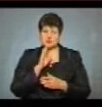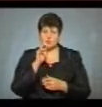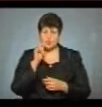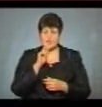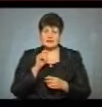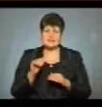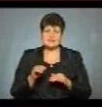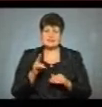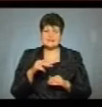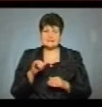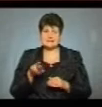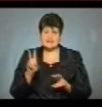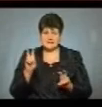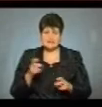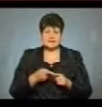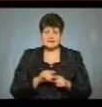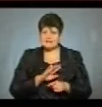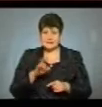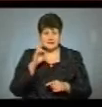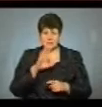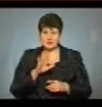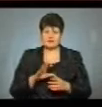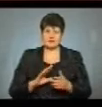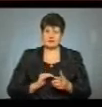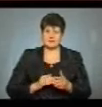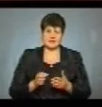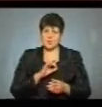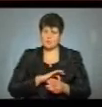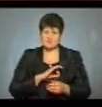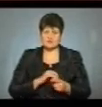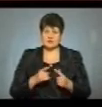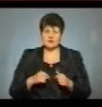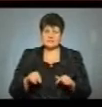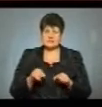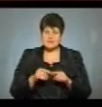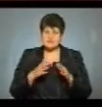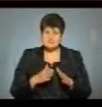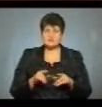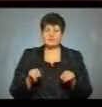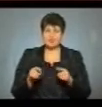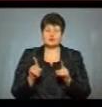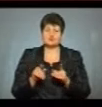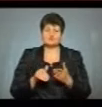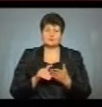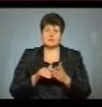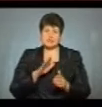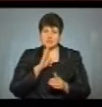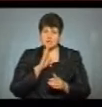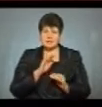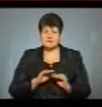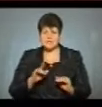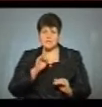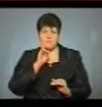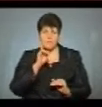України «Дія». Це недержавна та некомерційна організація зі статусом юридичної особи, створена, щоб допомагати жінкам, дітям,